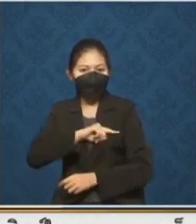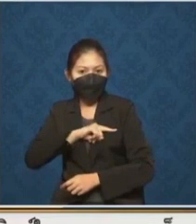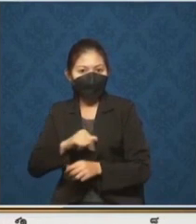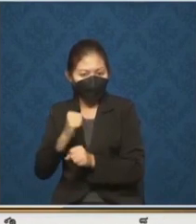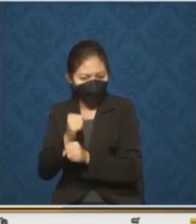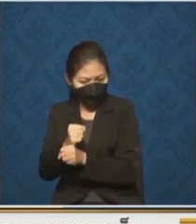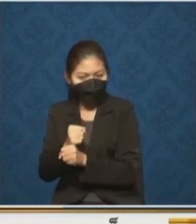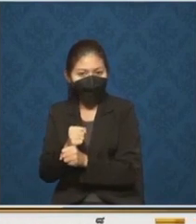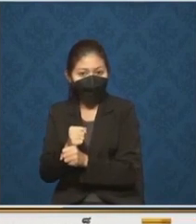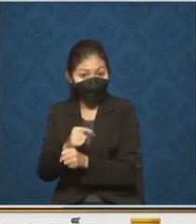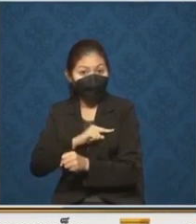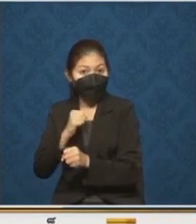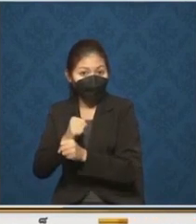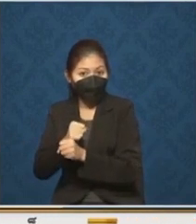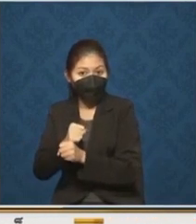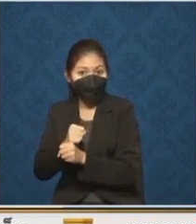สิ่งที่ต้องทำ